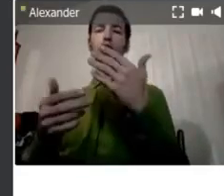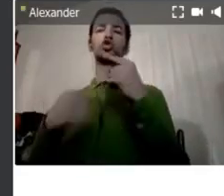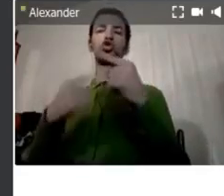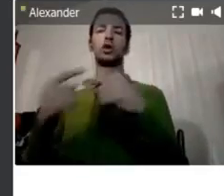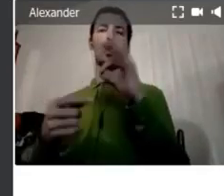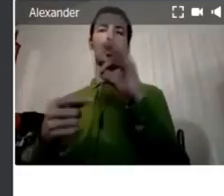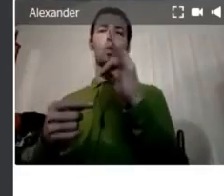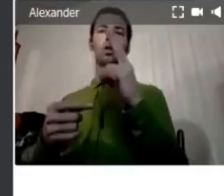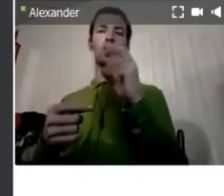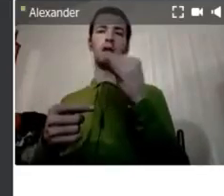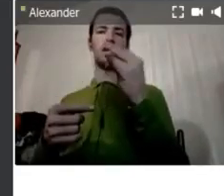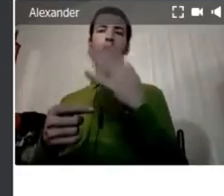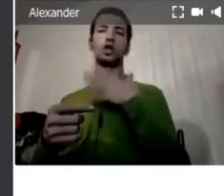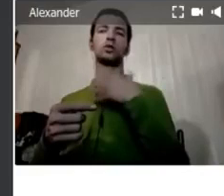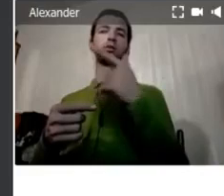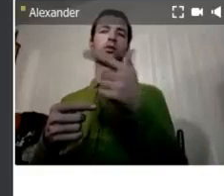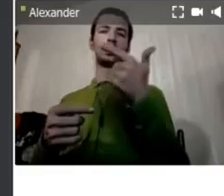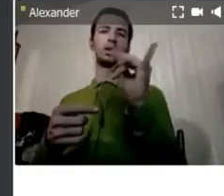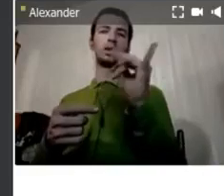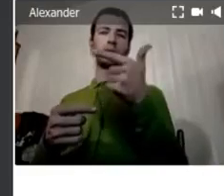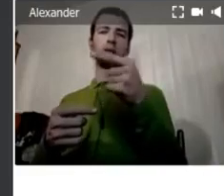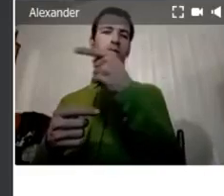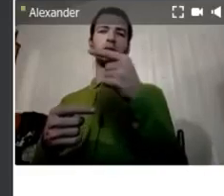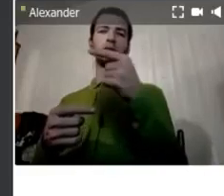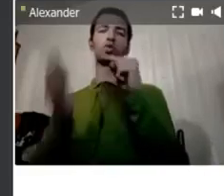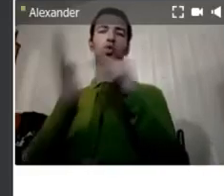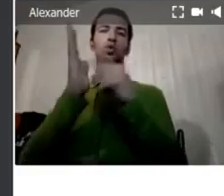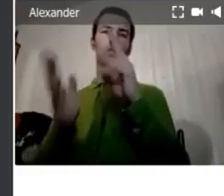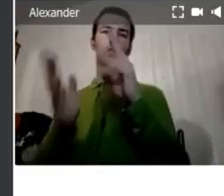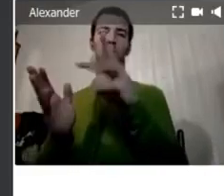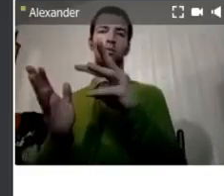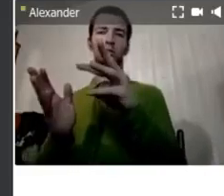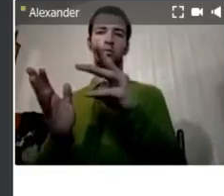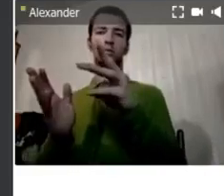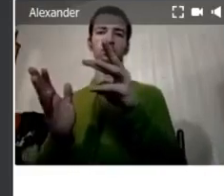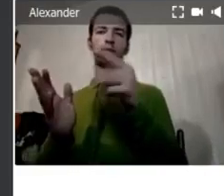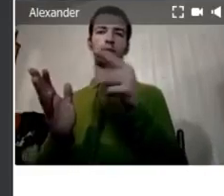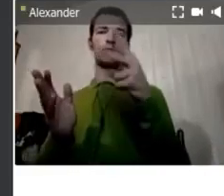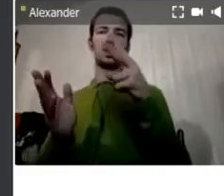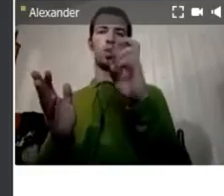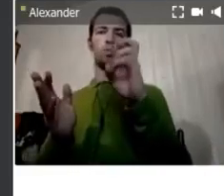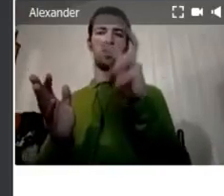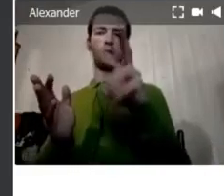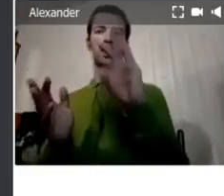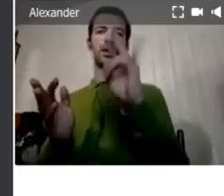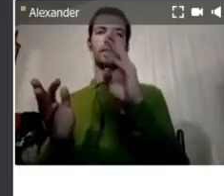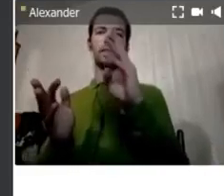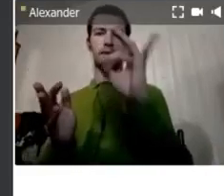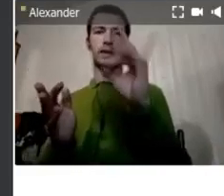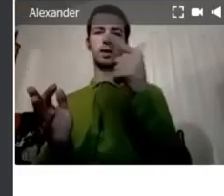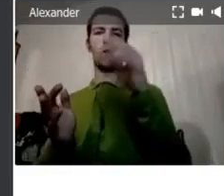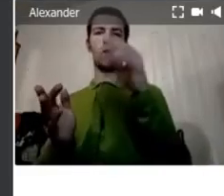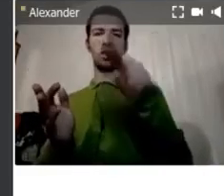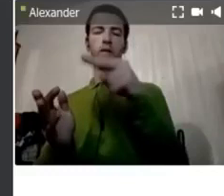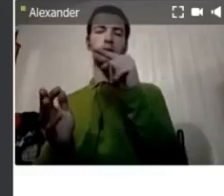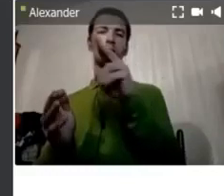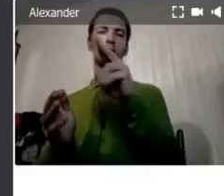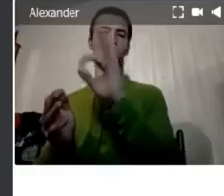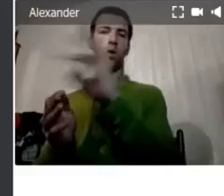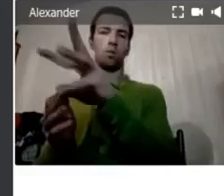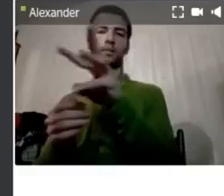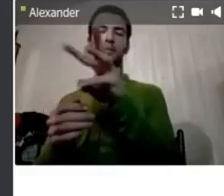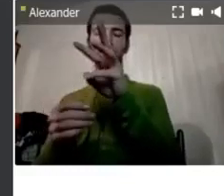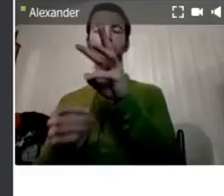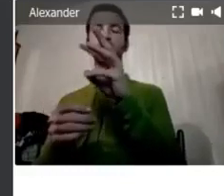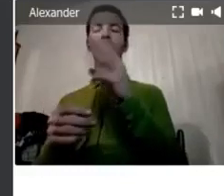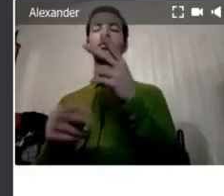всю информацию, всю бухгалтерию, все начисления и так далее. То есть вот для нас это основная платформа.